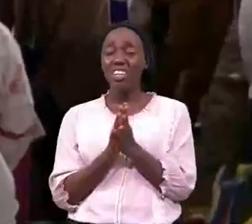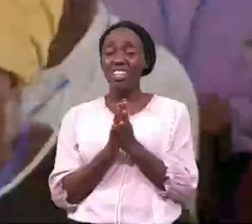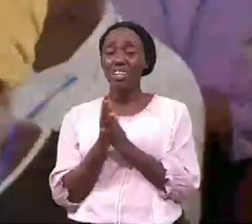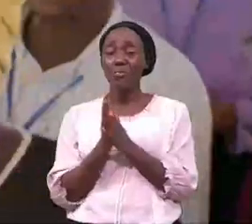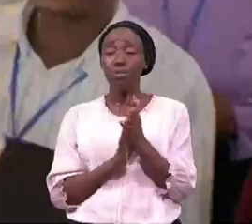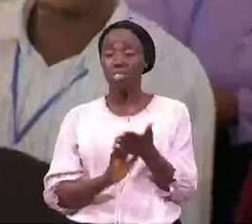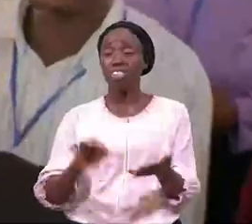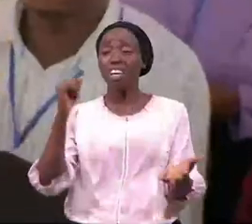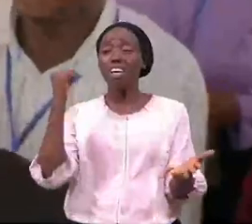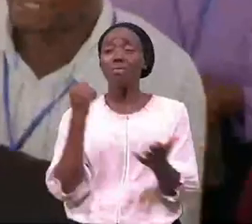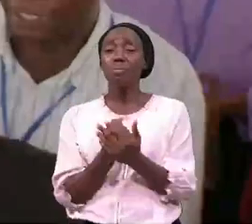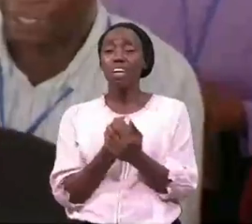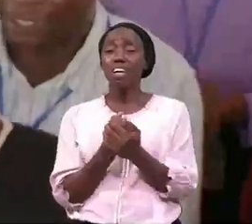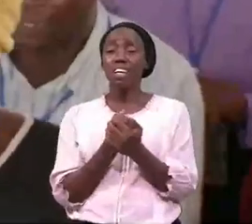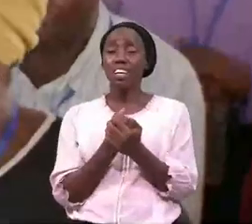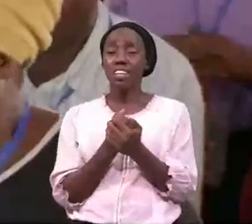Amen.